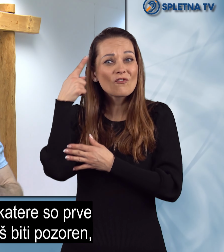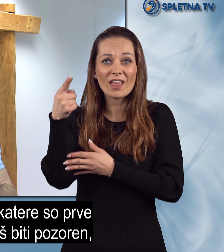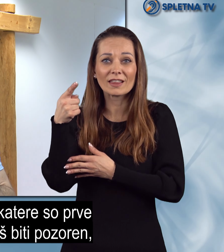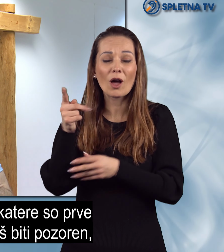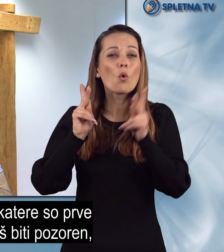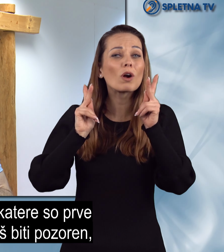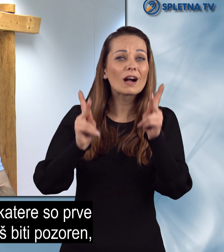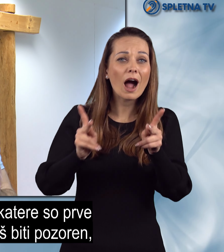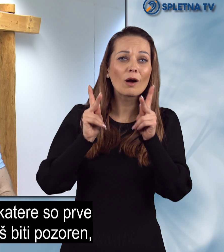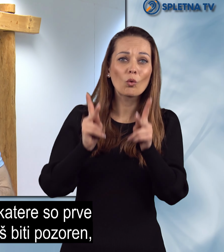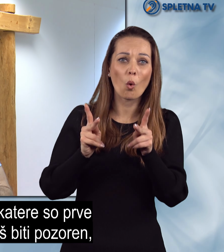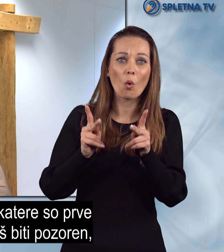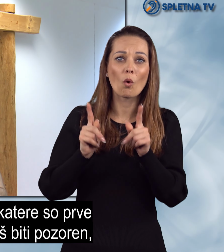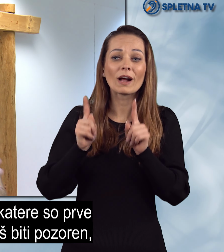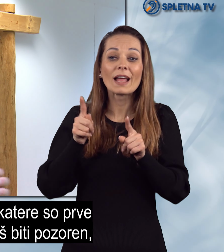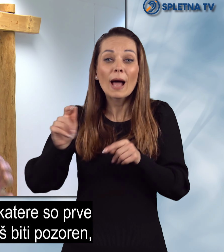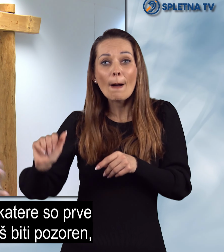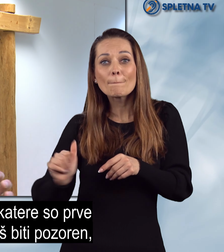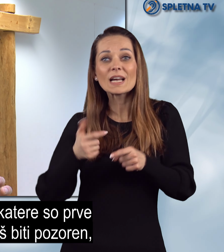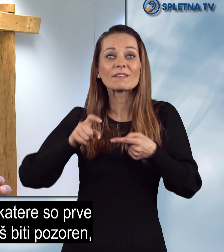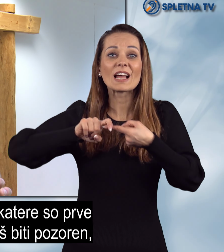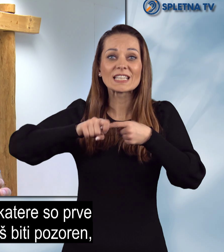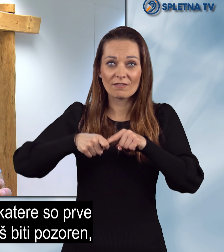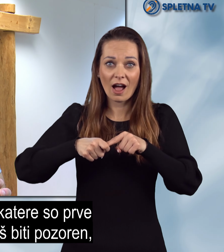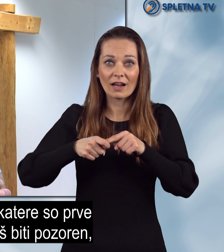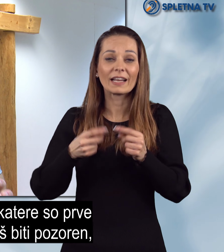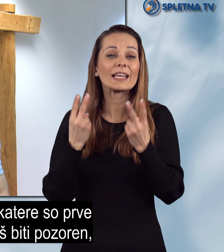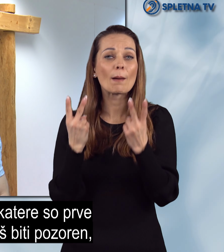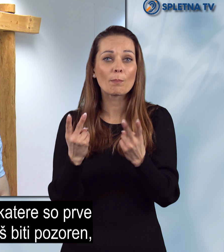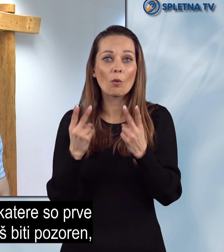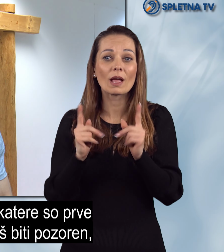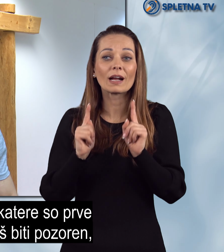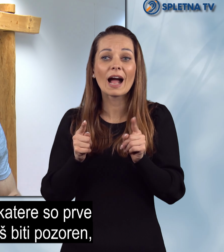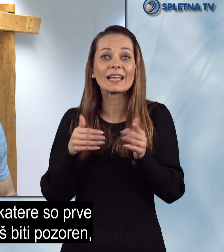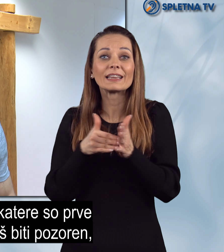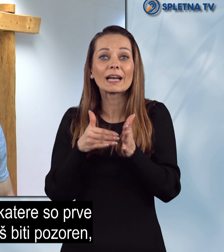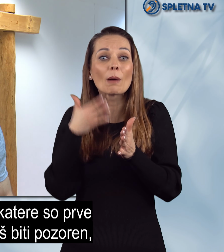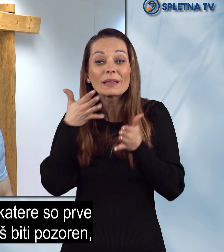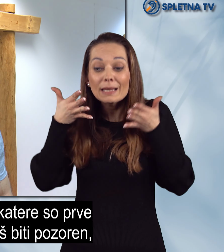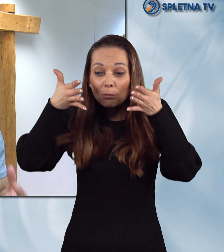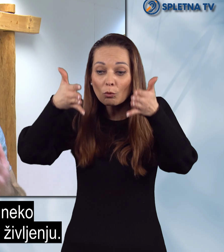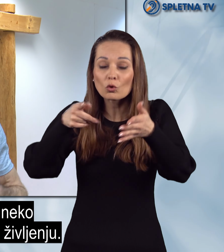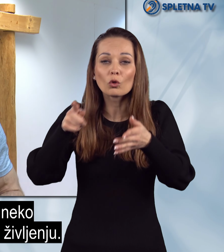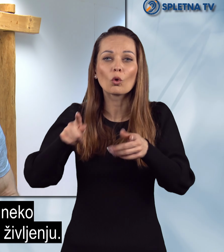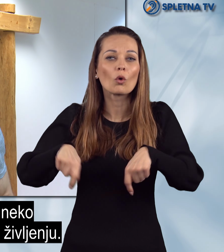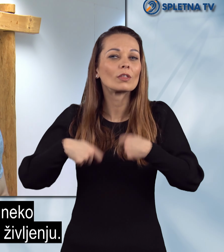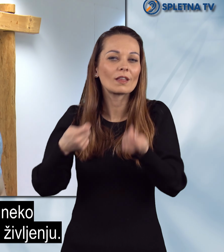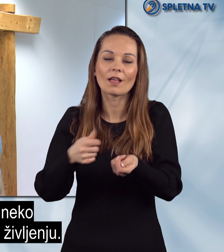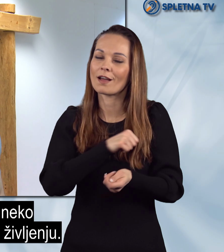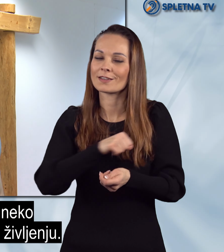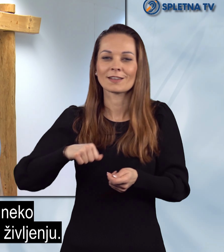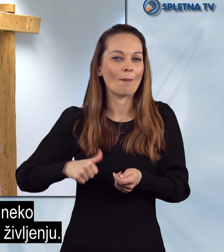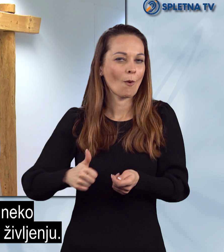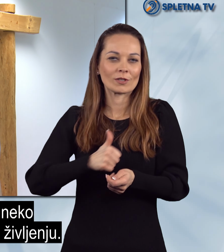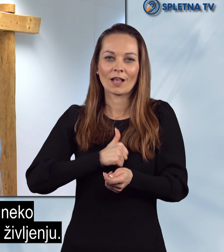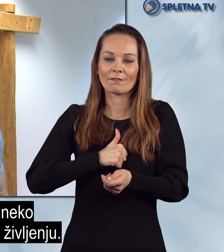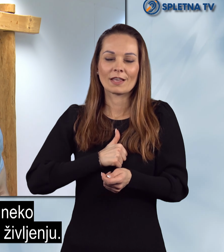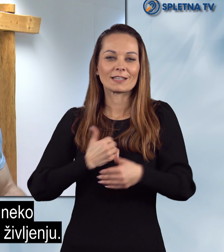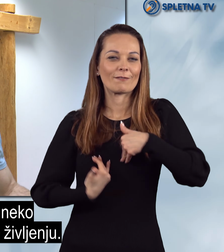vedel, kaj so tiste prve stvari, ki so pomembne, na kaj moraš biti pozoren, in to ti da neko